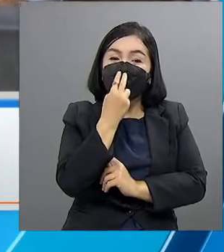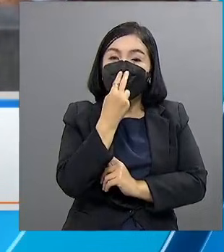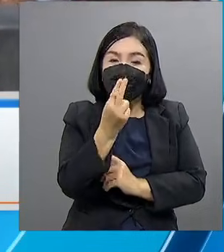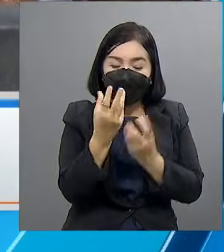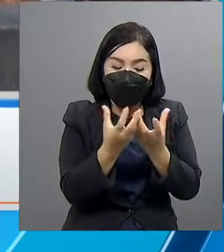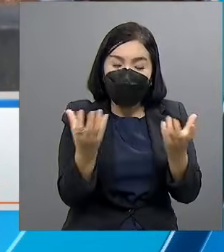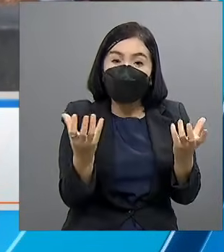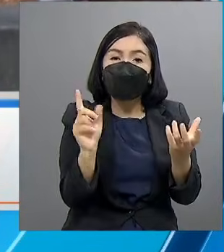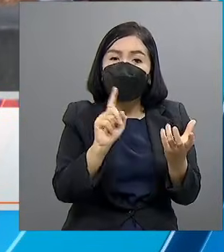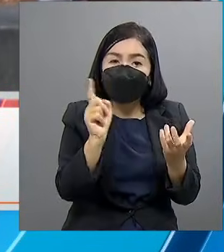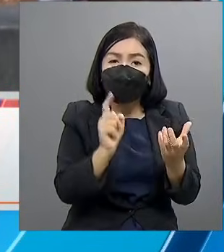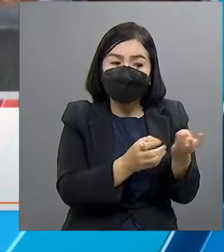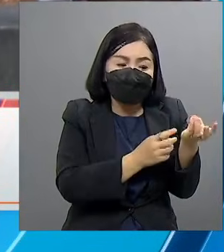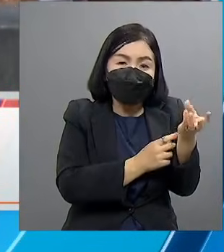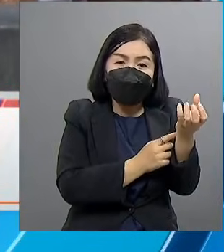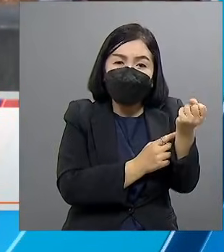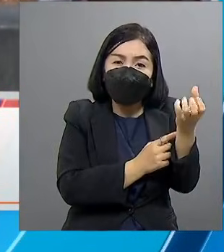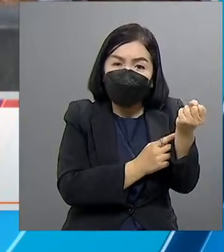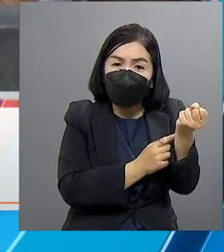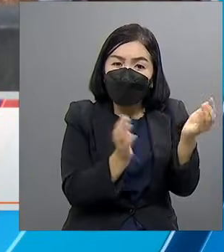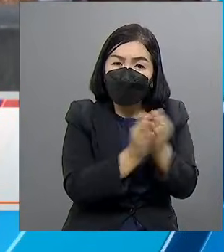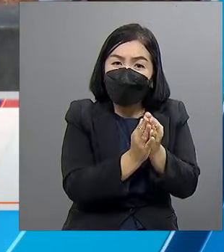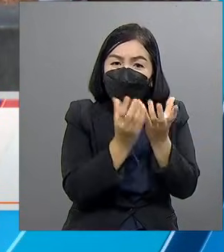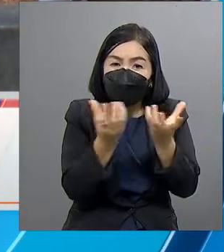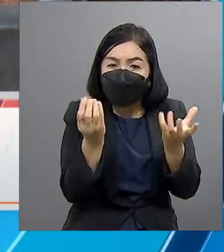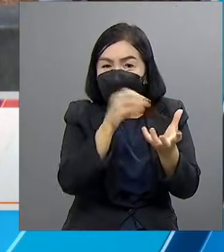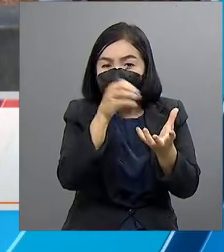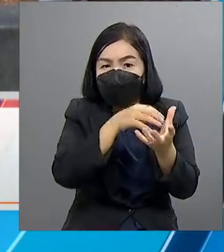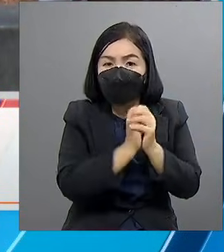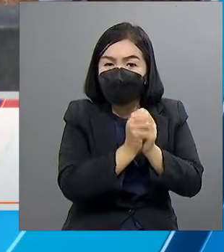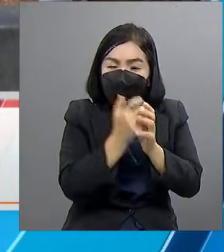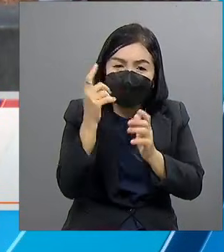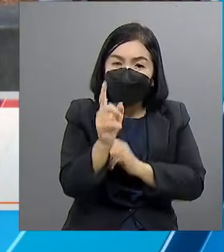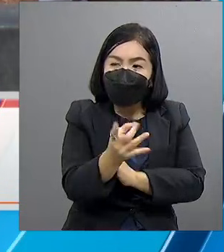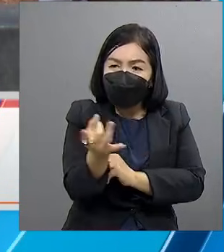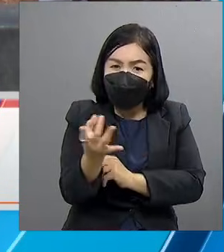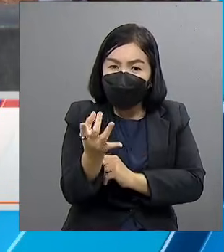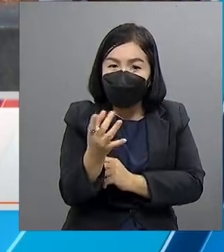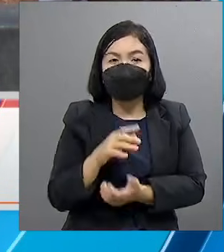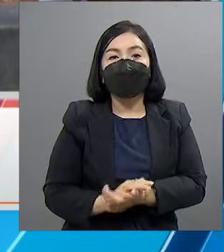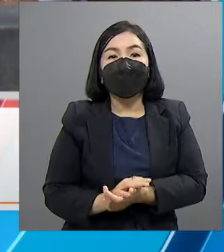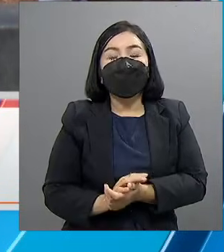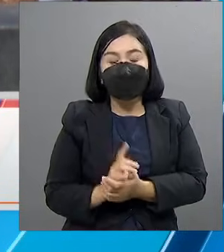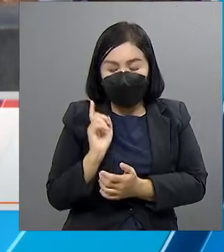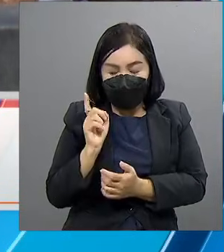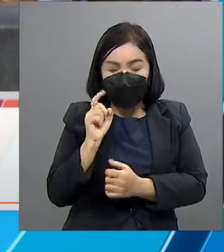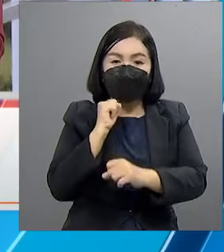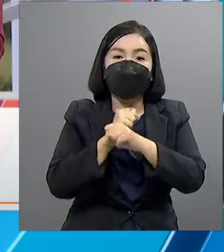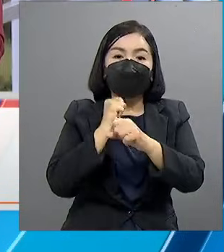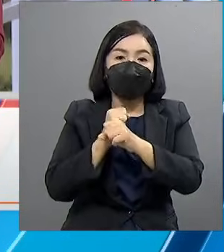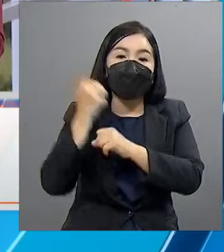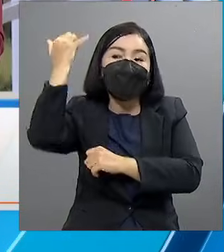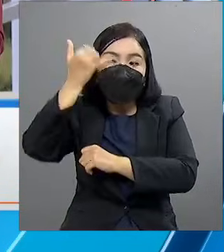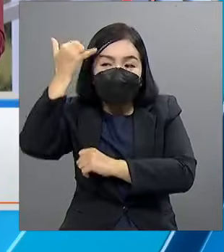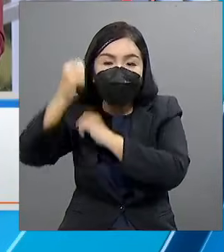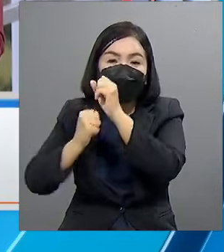างสูตรเด็ดนี้หน่อยค่ะ ก็บะจ่างนะคะจะเป็นบะจ่างกับใจนะคะก็คือเป็นสูตรของอาม่า90ปีนะคะที่คัด